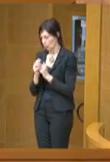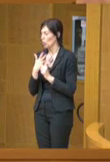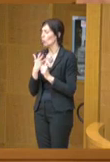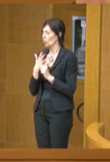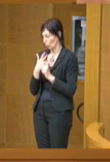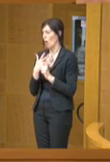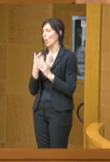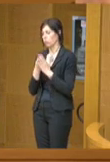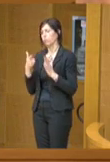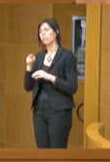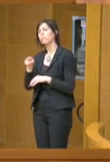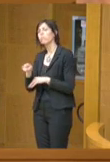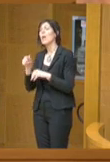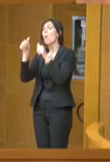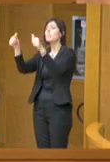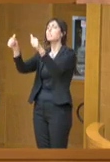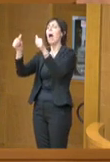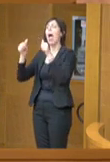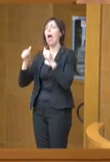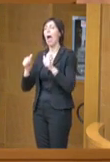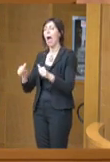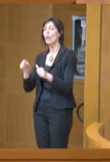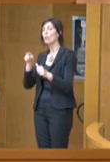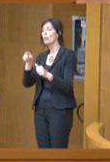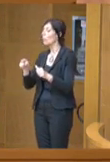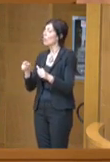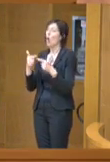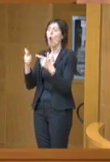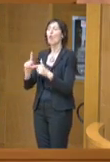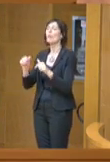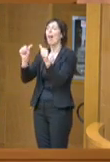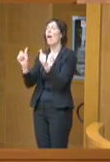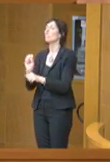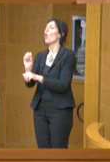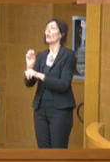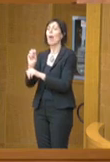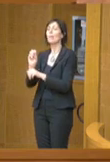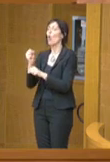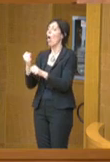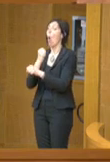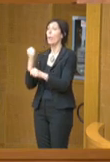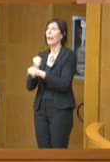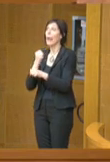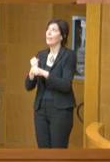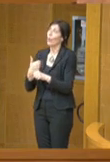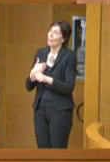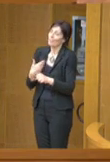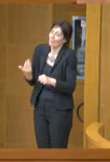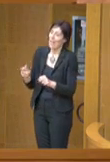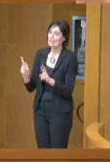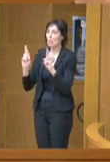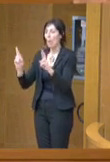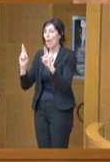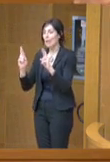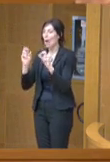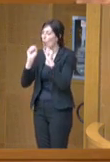Un piccolo grande rilievo su questo bando è che non permetteva la formazione degli operatori, quindi speriamo che ci possa essere